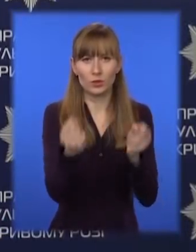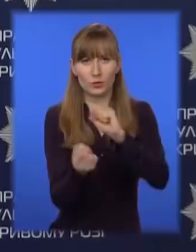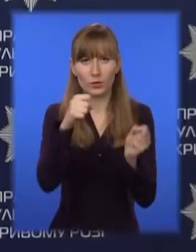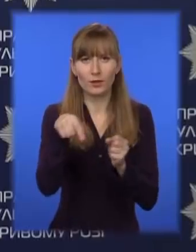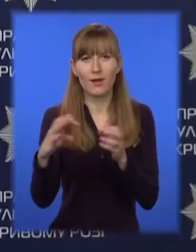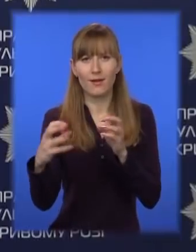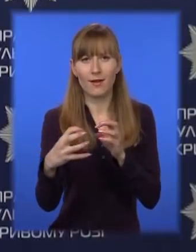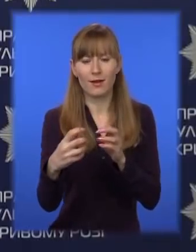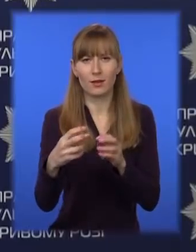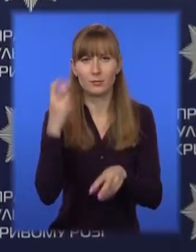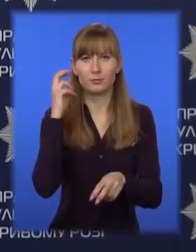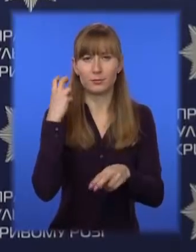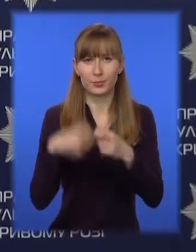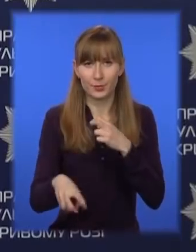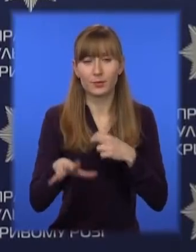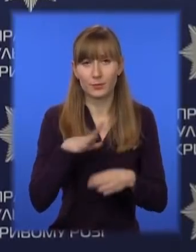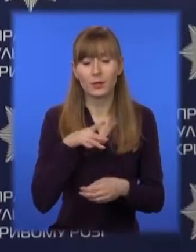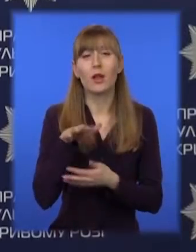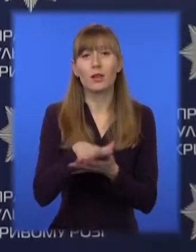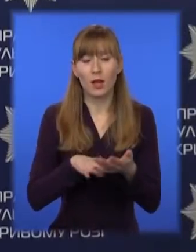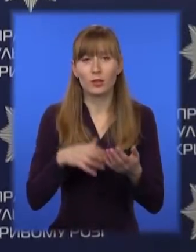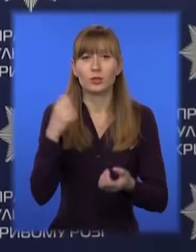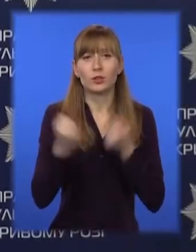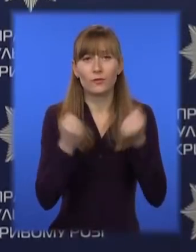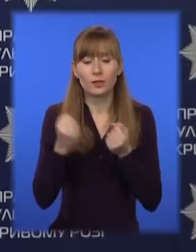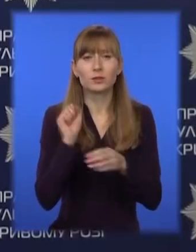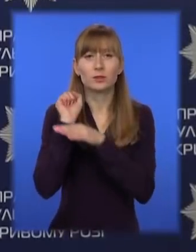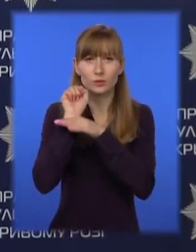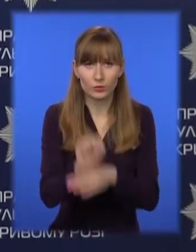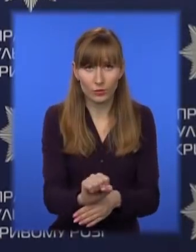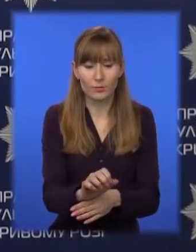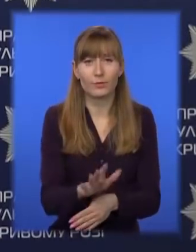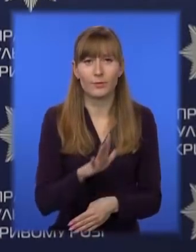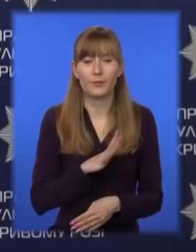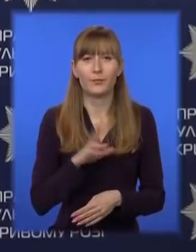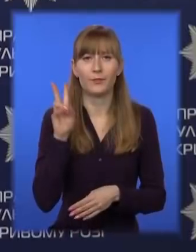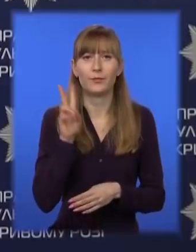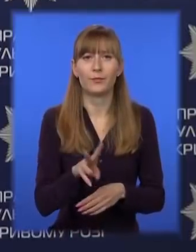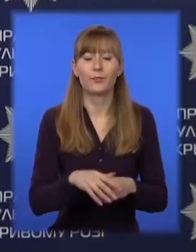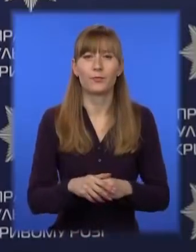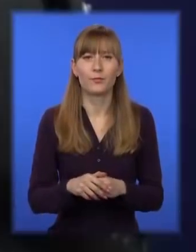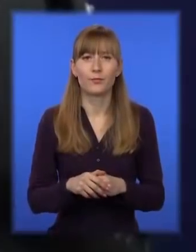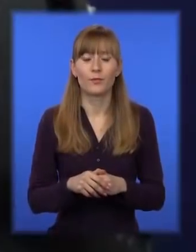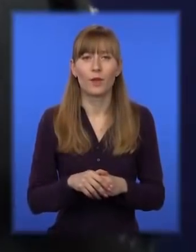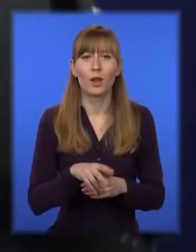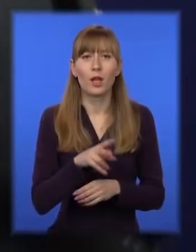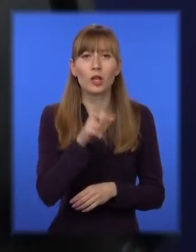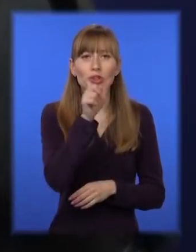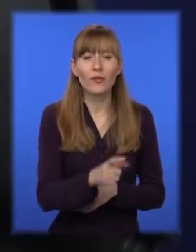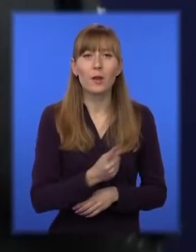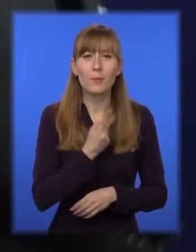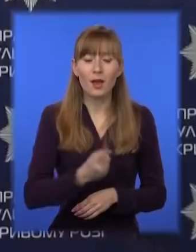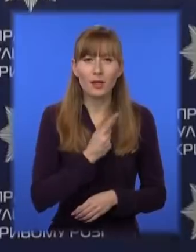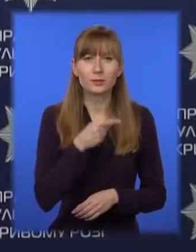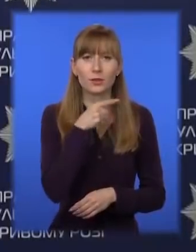пошкодилась гайка рульового кріплення. Та він вжив всіх заходів щодо безпечного зупинення тролейбусу. На механіка,